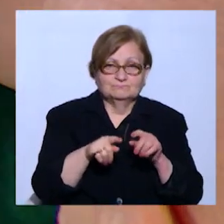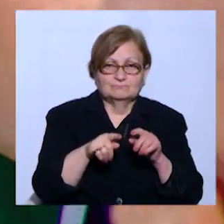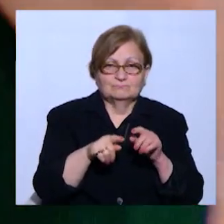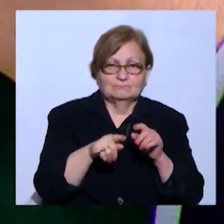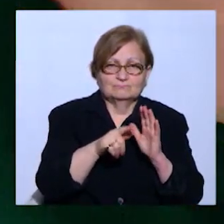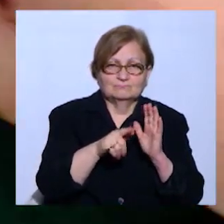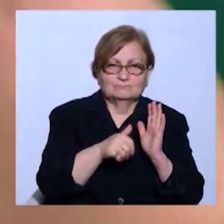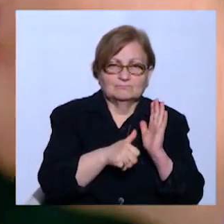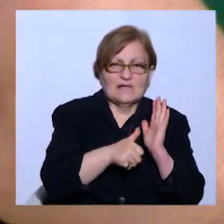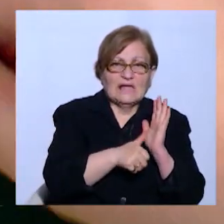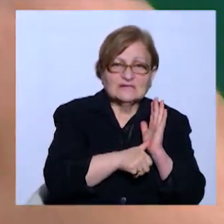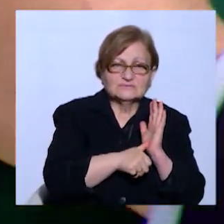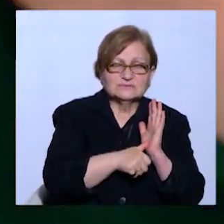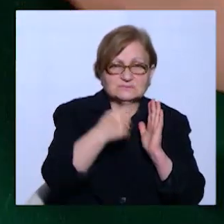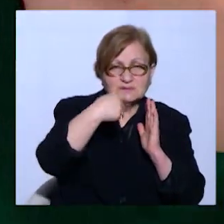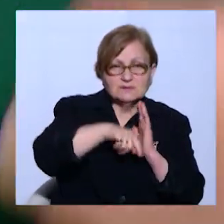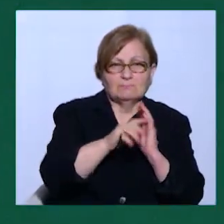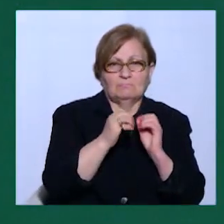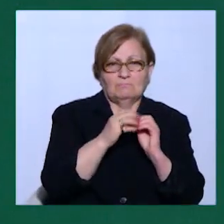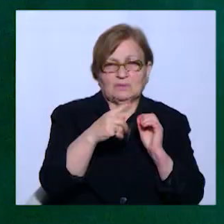6, მე-15.